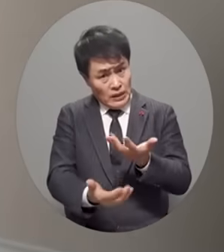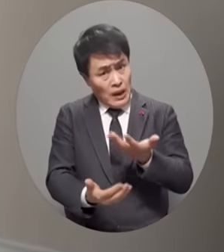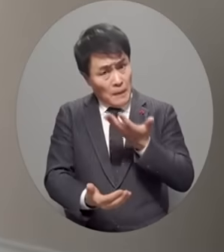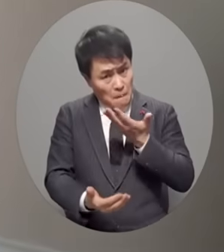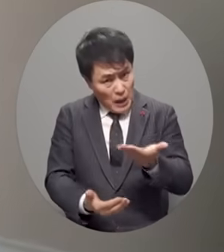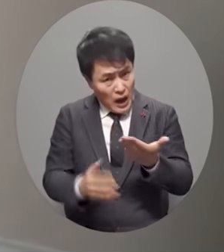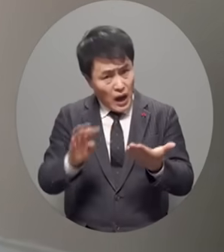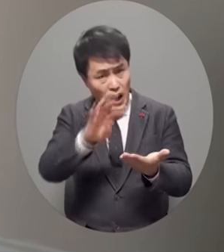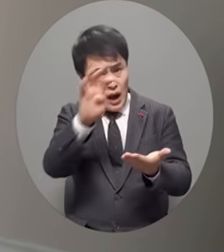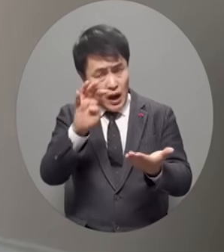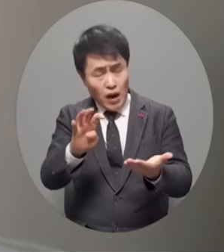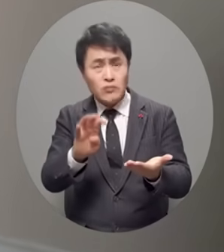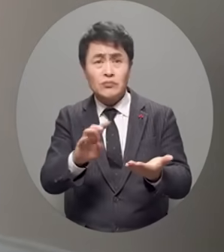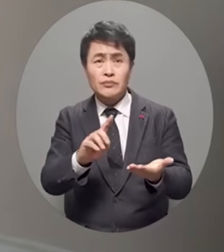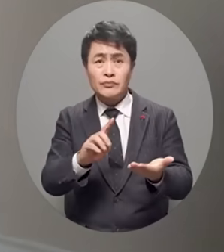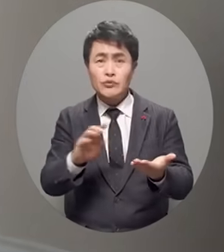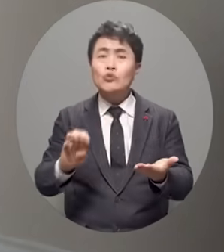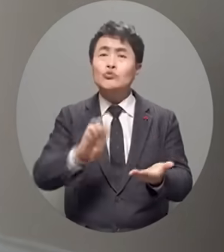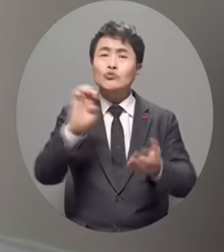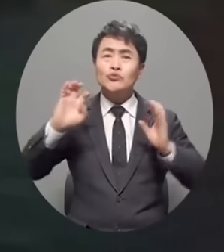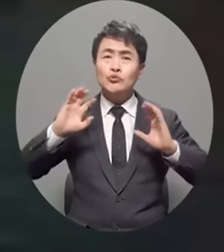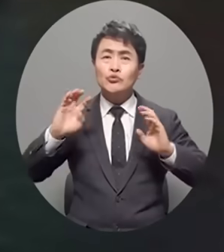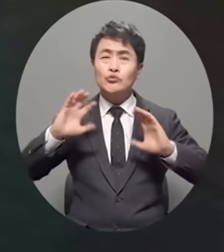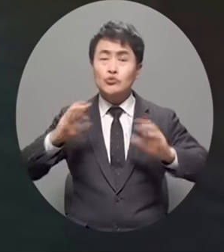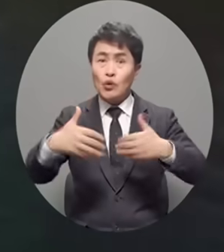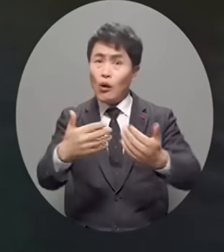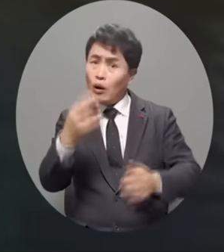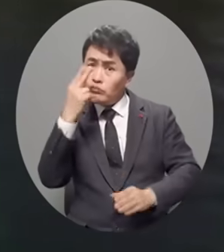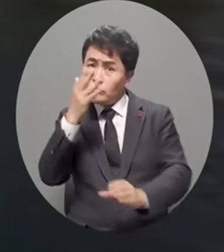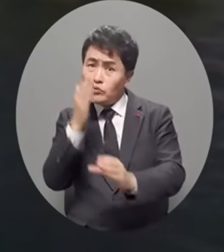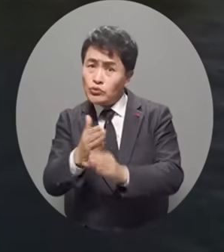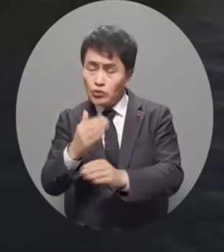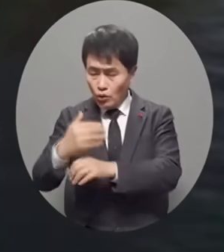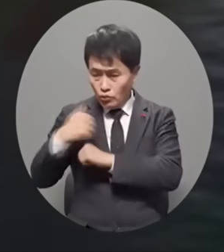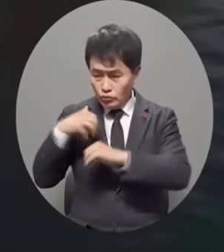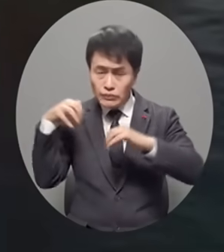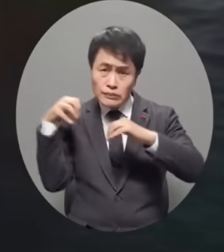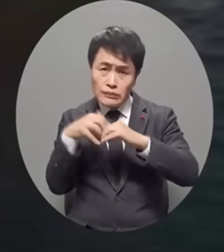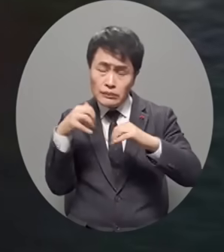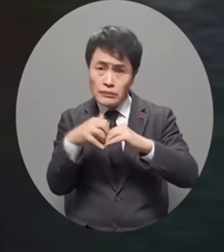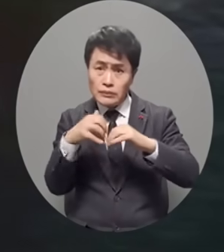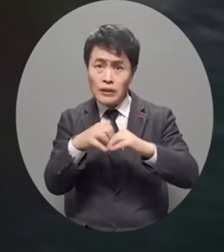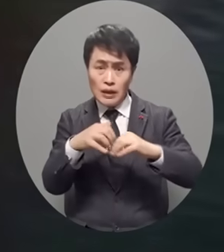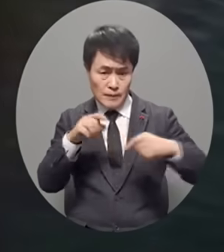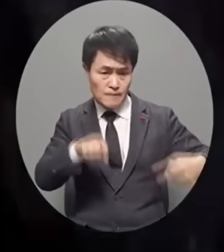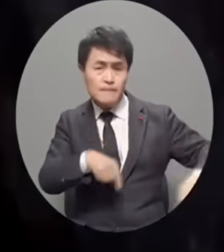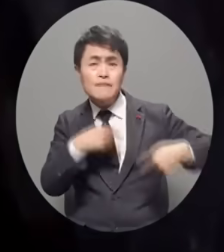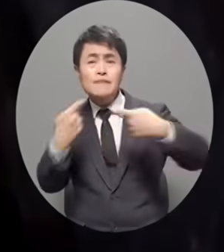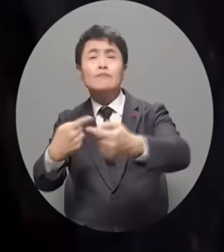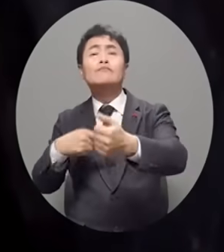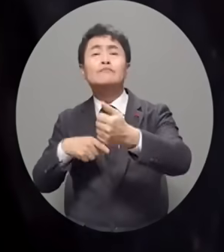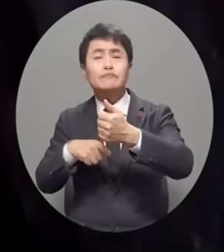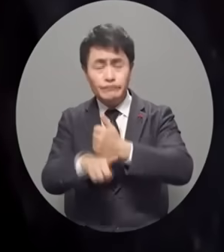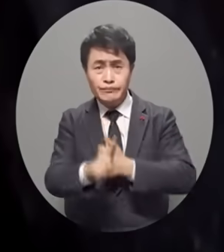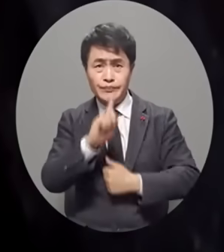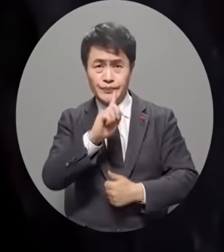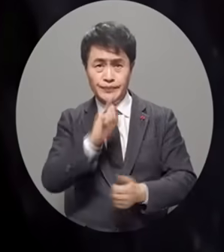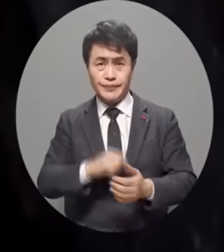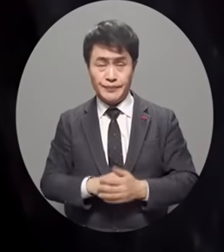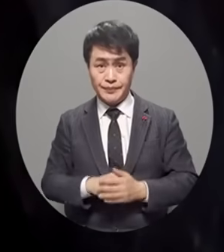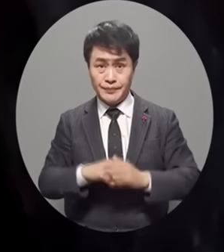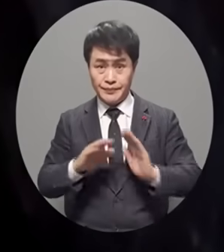가름하게 됐습니다. 유럽 국가들이 미국 주도의 군사 작전에 적극 동참하는 이유이기도 합니다.